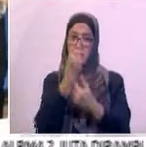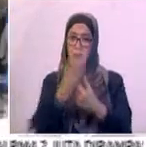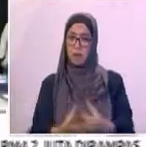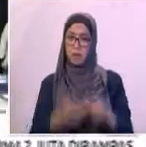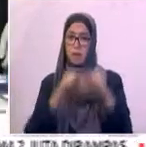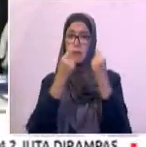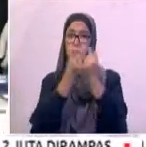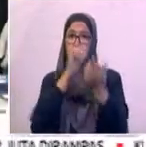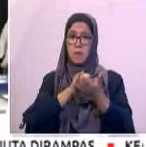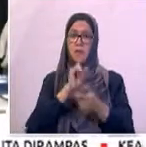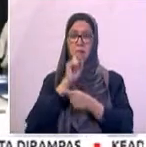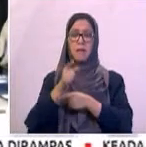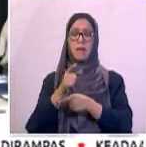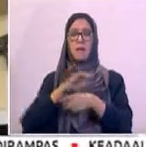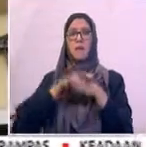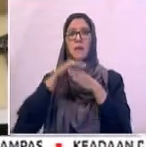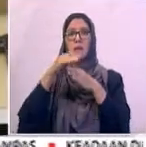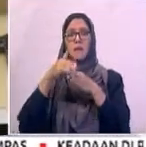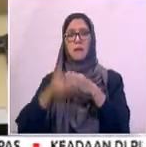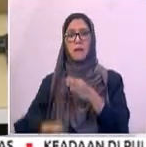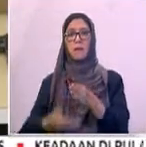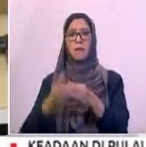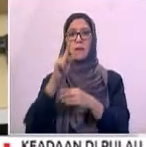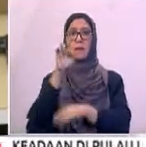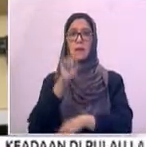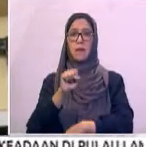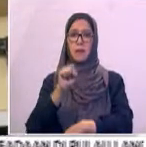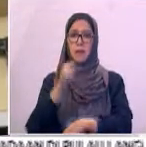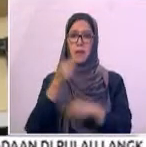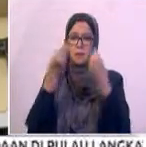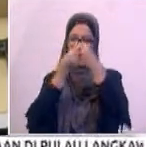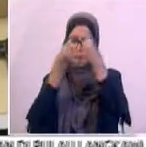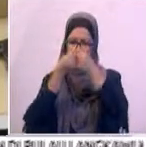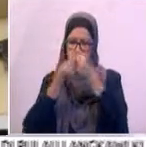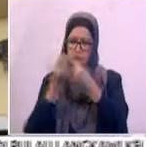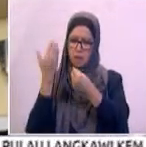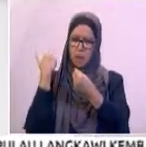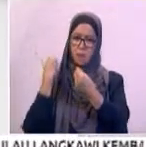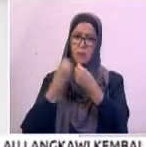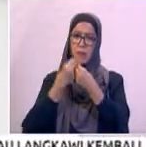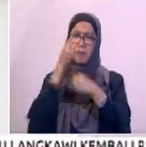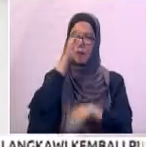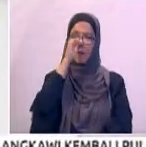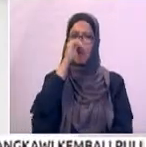berlaku sejak tahun lepas dengan anggaran kerugian RM172,000.